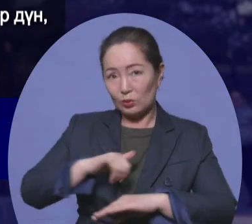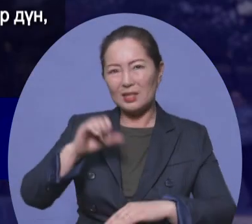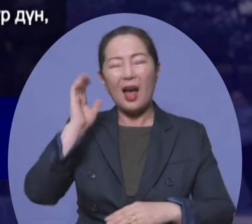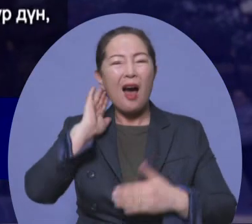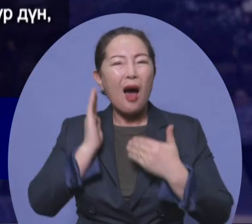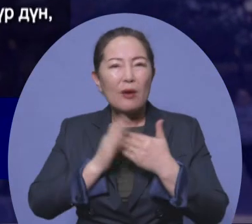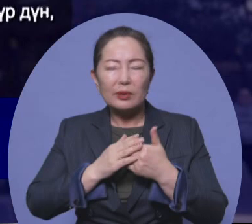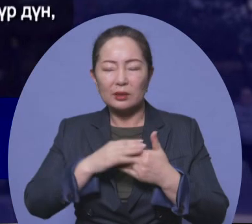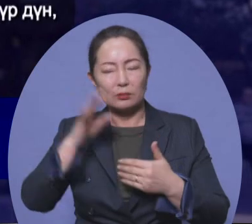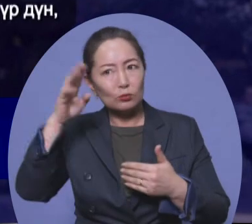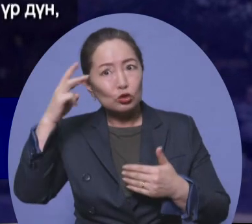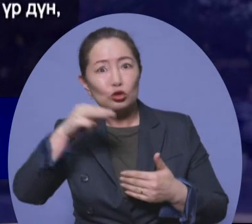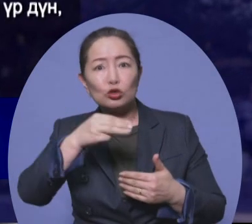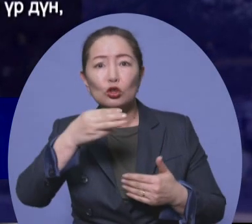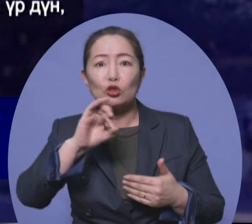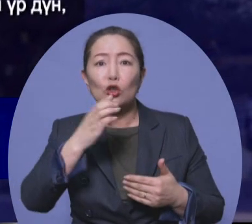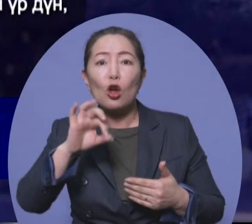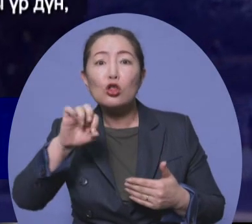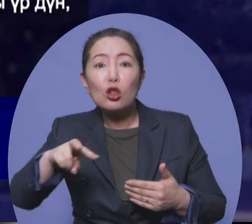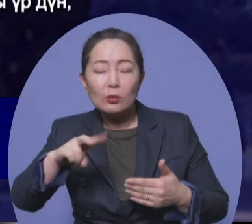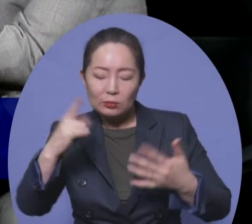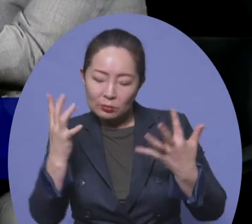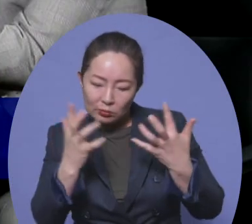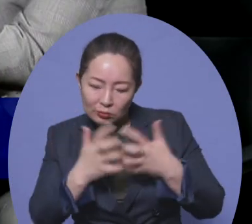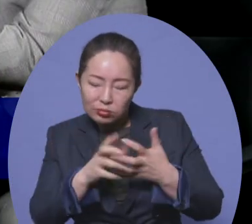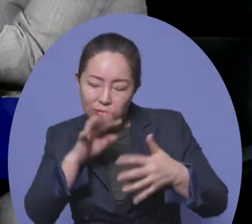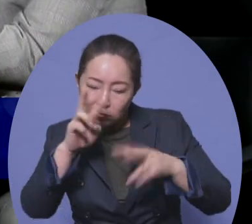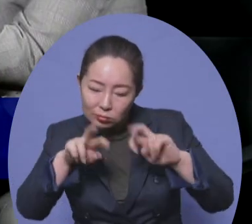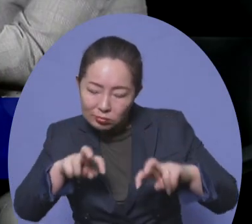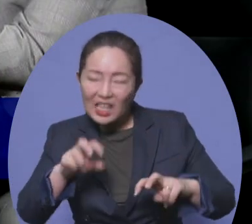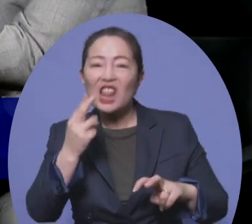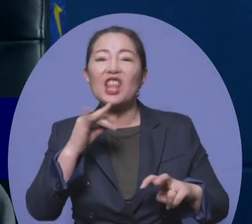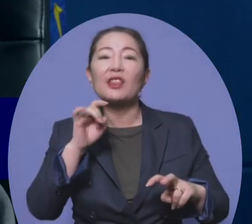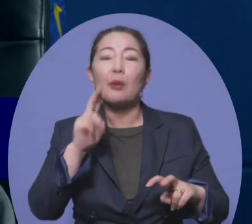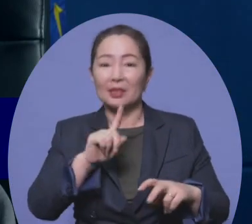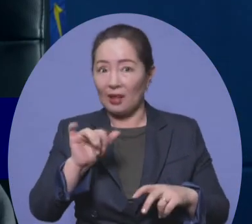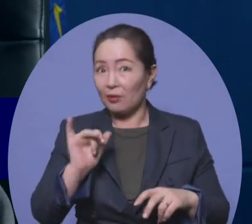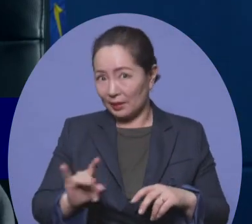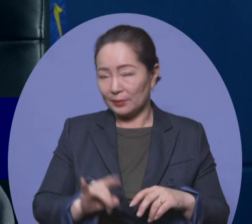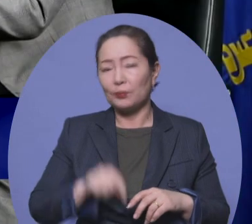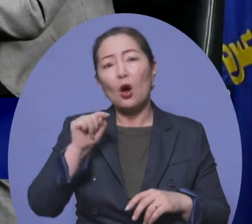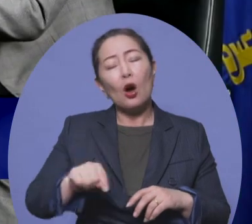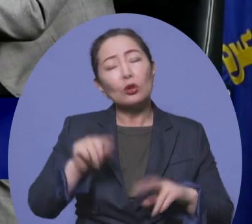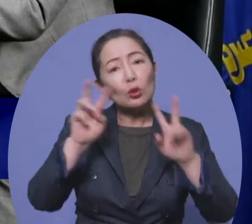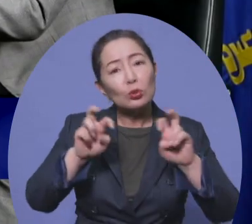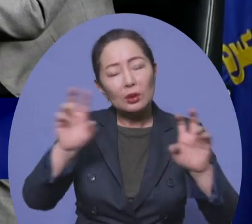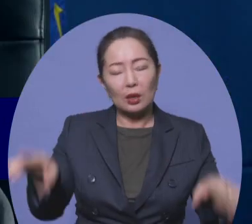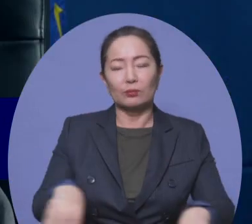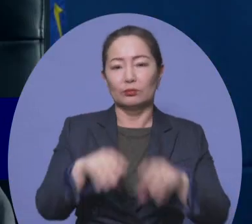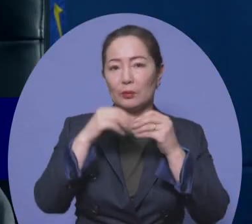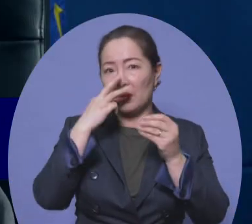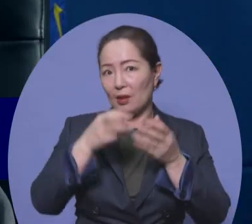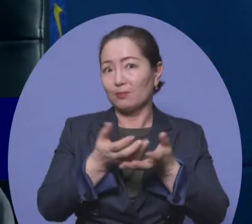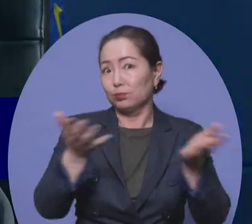авлигын төсөөллийн индекс одоо индекс системийн динамик зааг өргөдөг судалгааг үл танилцуулсан. За одоо та бүхэн дээр судалгааны талаарх